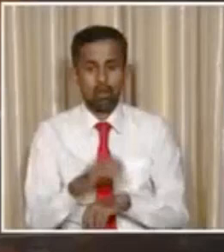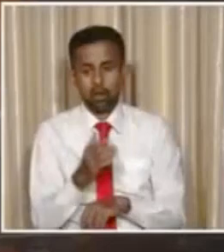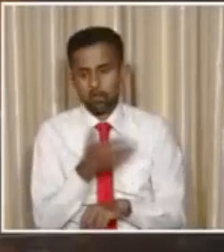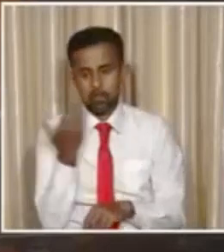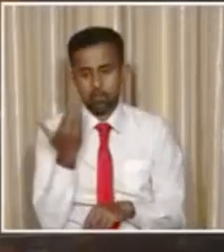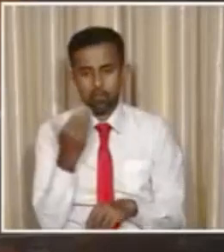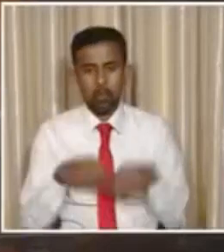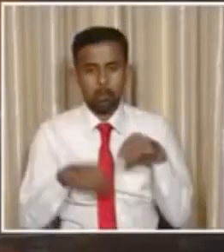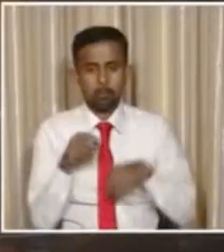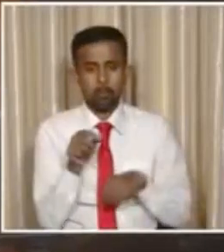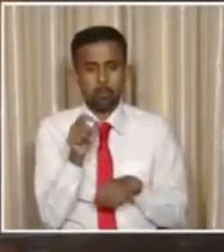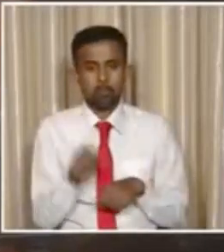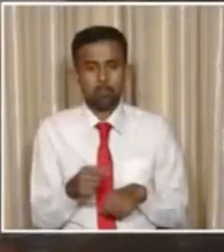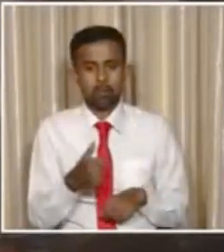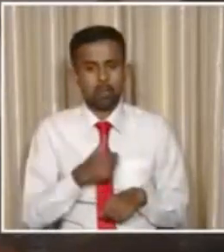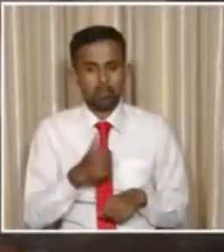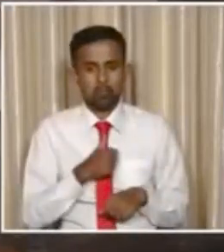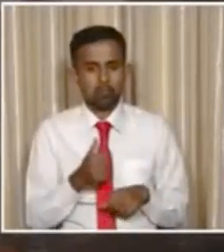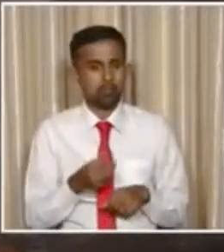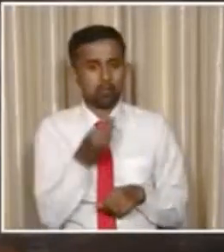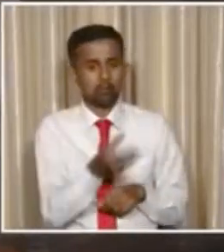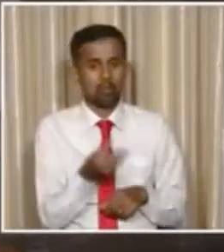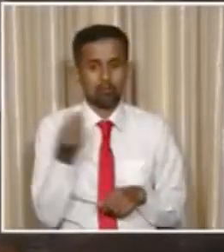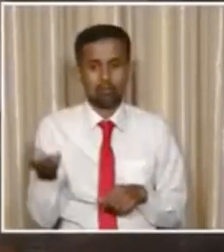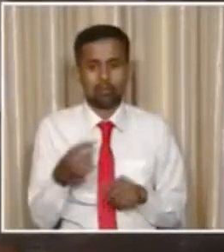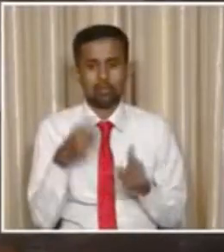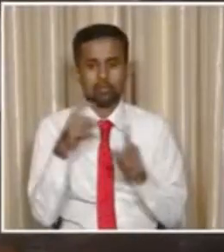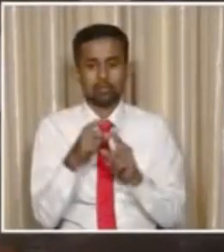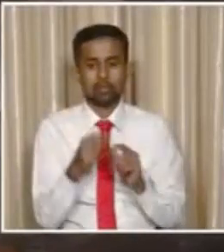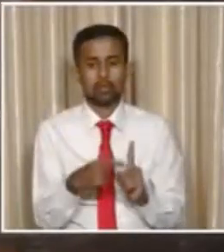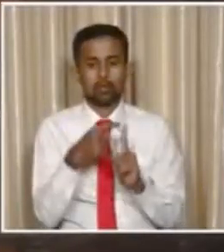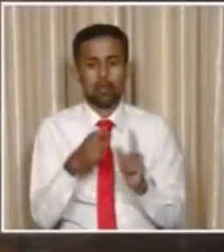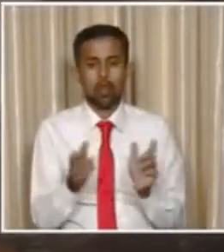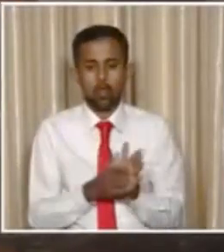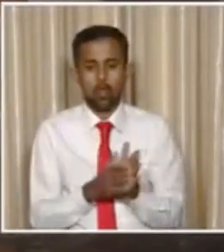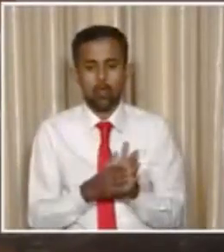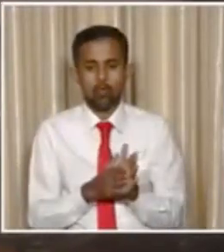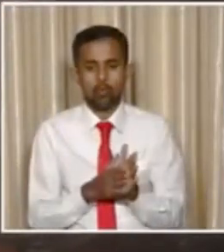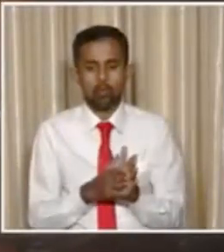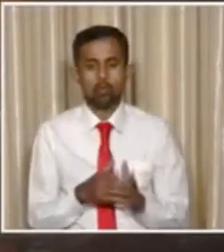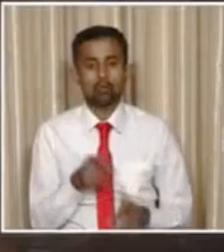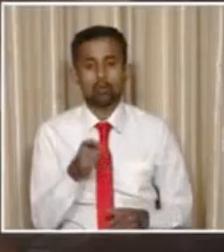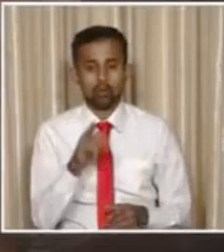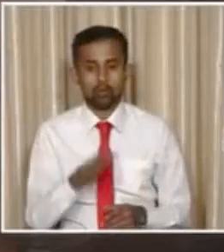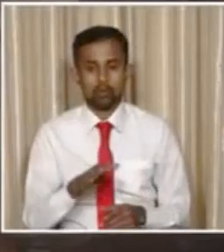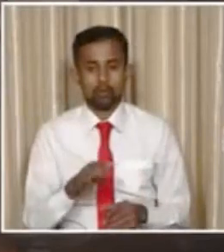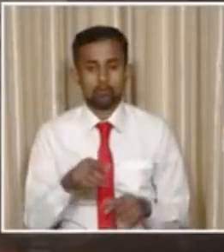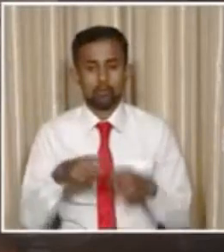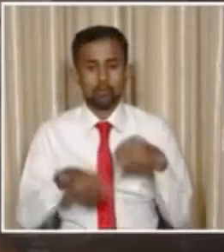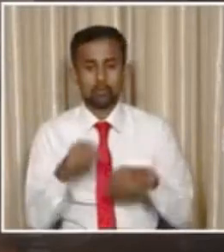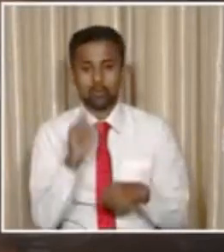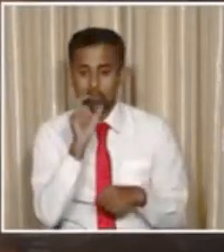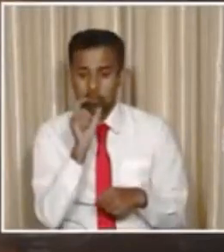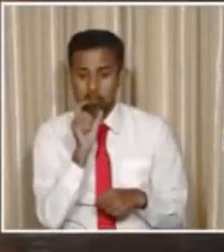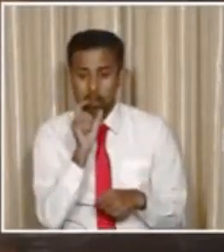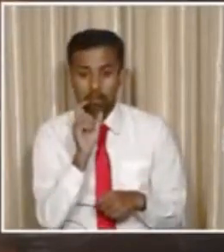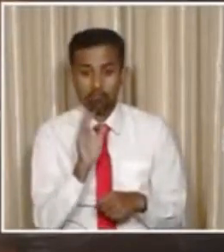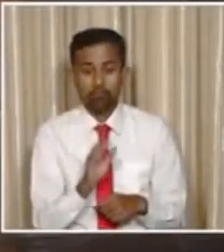මොකද දේශපාලඥයන්ට කැමති විදිහට දුන්නොත් එහෙම දිස්ත්‍රික් සංවර්ධන කමිටු සභාපතිවරු ඒගොල්ලන්ගේ ඡන්ද පදනම පදනම්